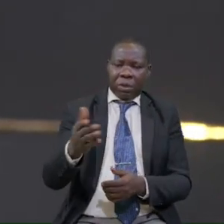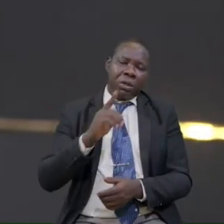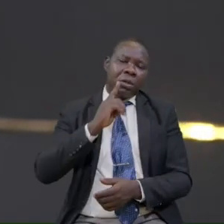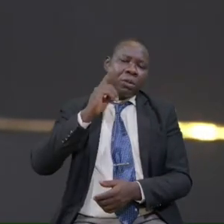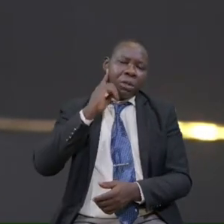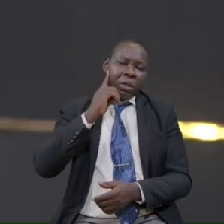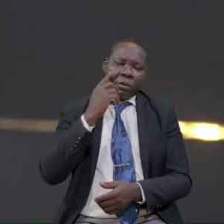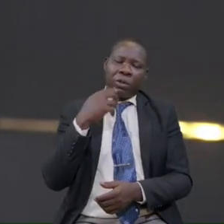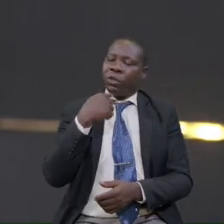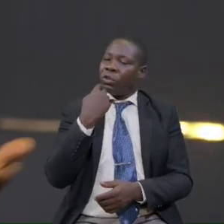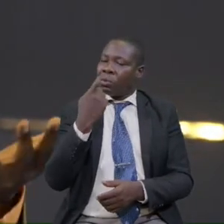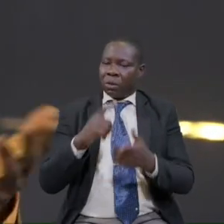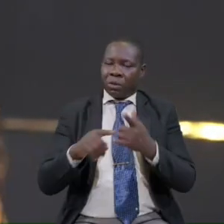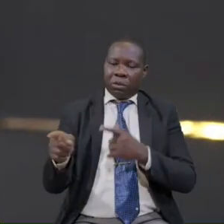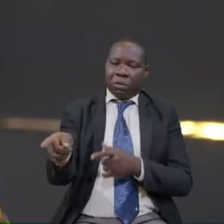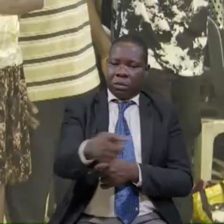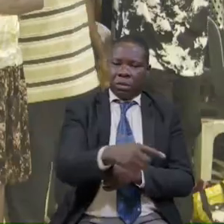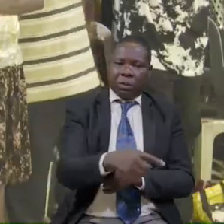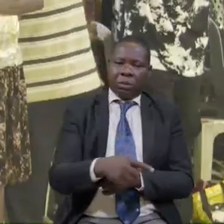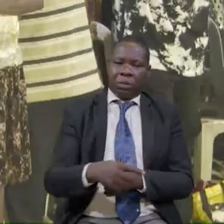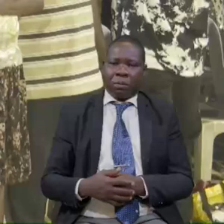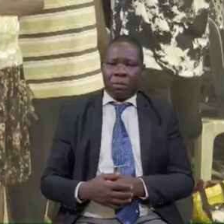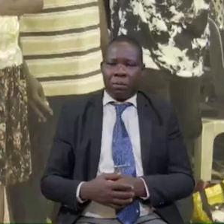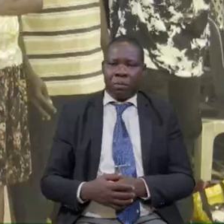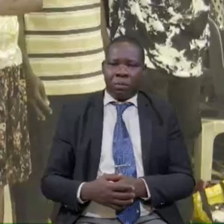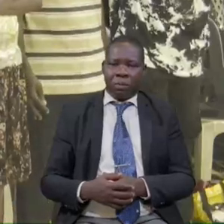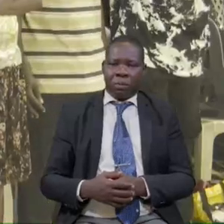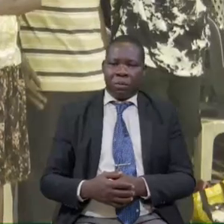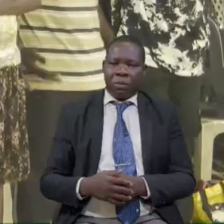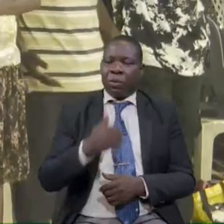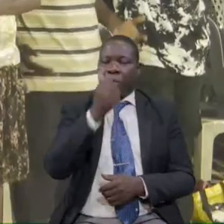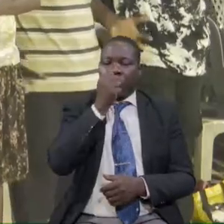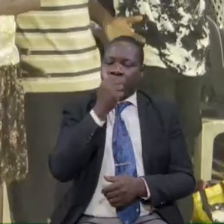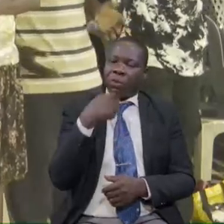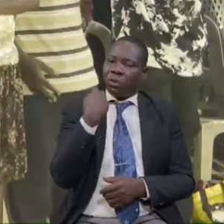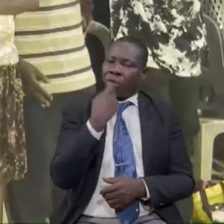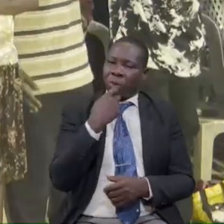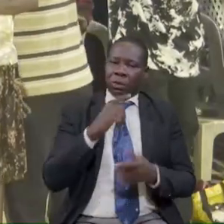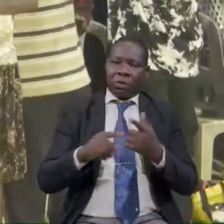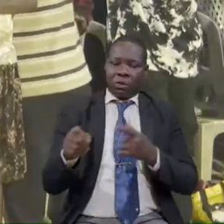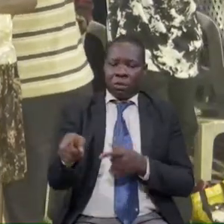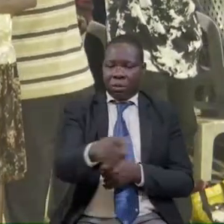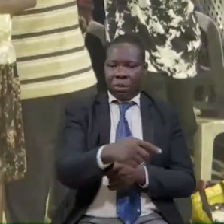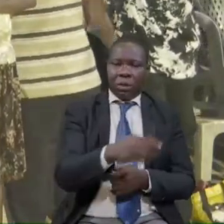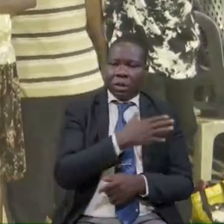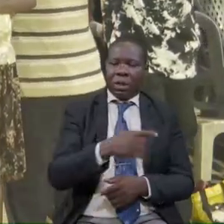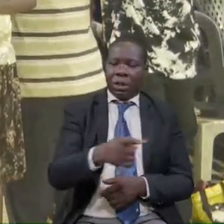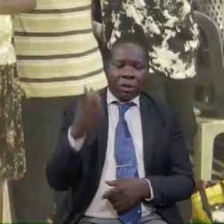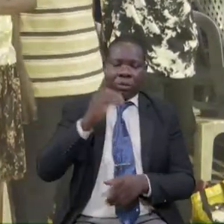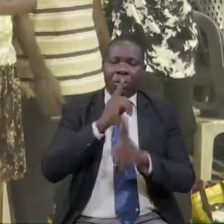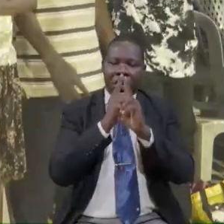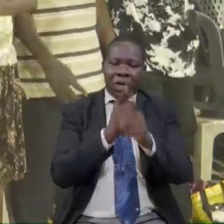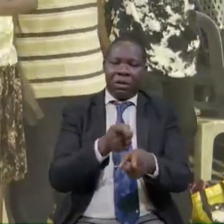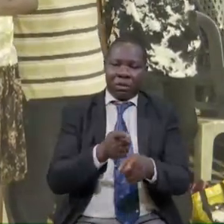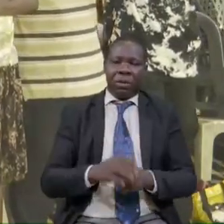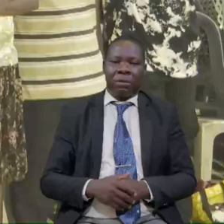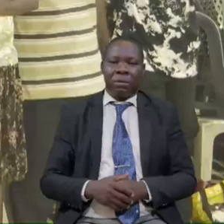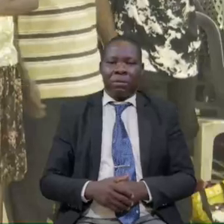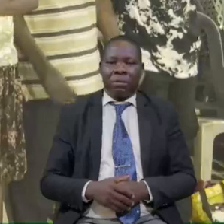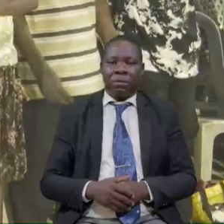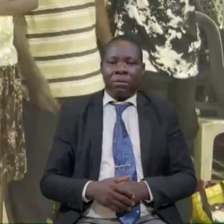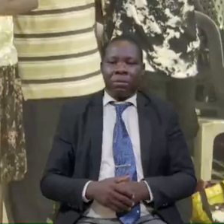du fauteuil roulant et marchez. Quelqu'un est sous parler dans ses